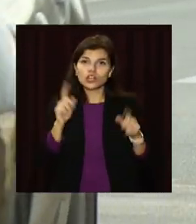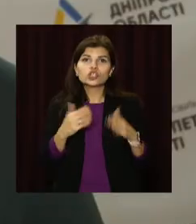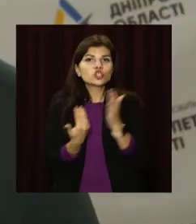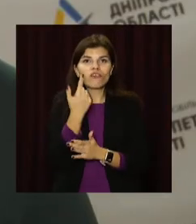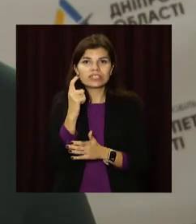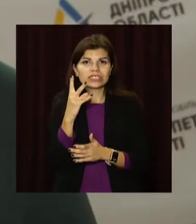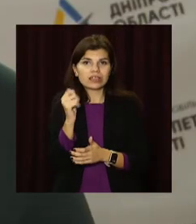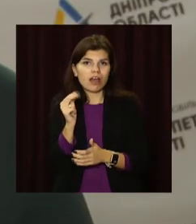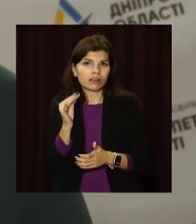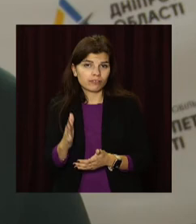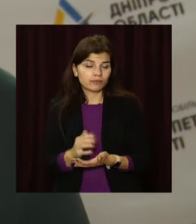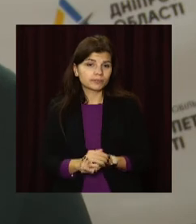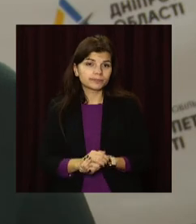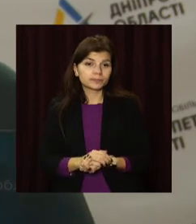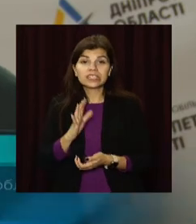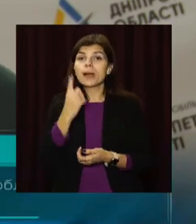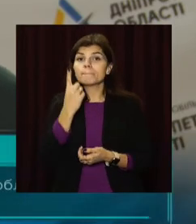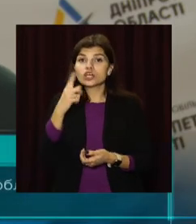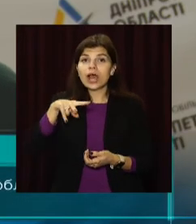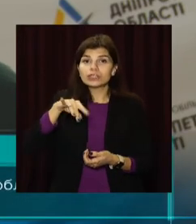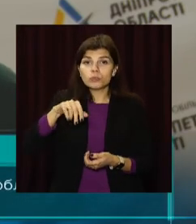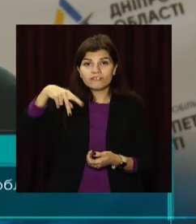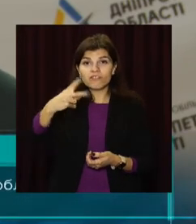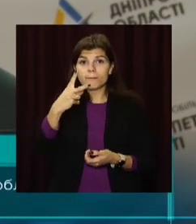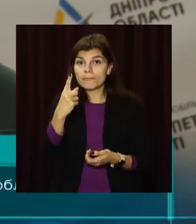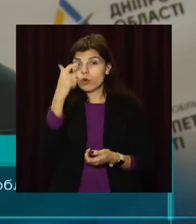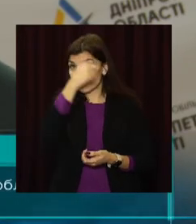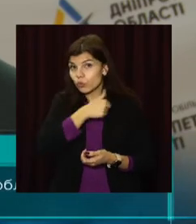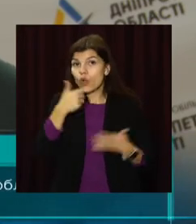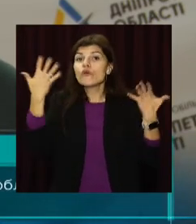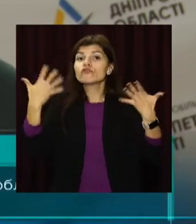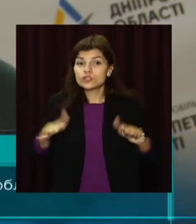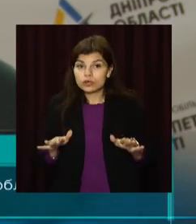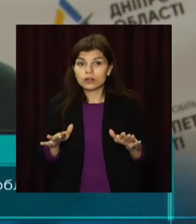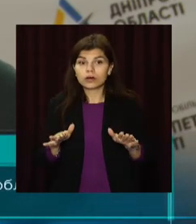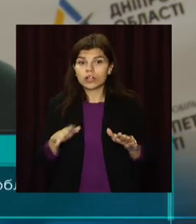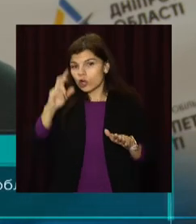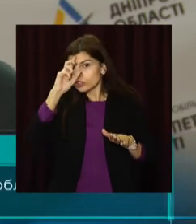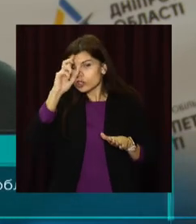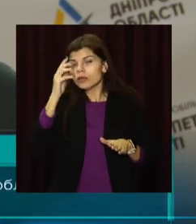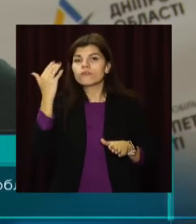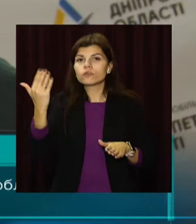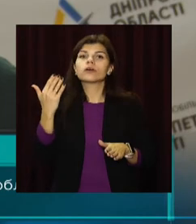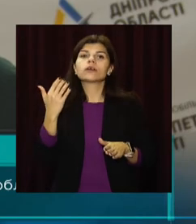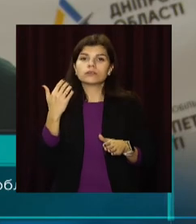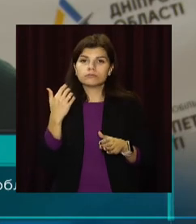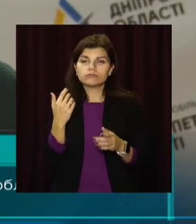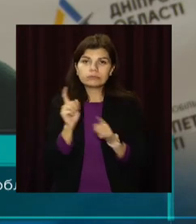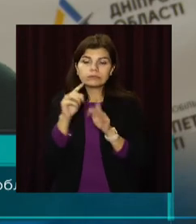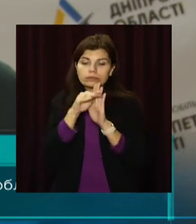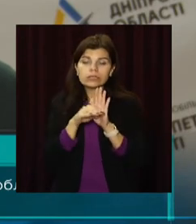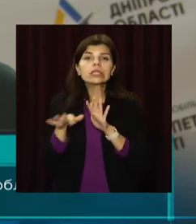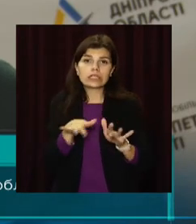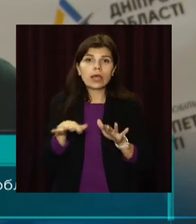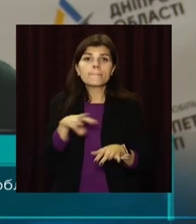знаків. З 1 листопада 2021 року вже державний стандарт діє. Тобто